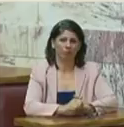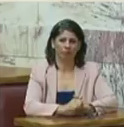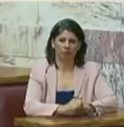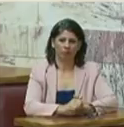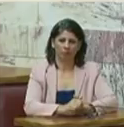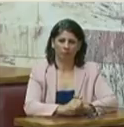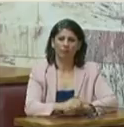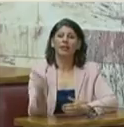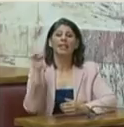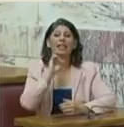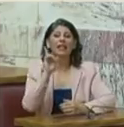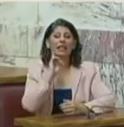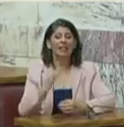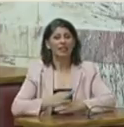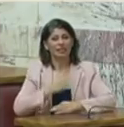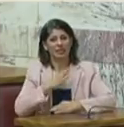Κυρίες και κύριοι συνάδελφοι,